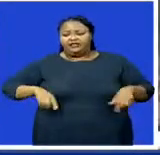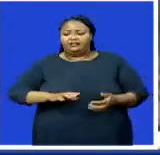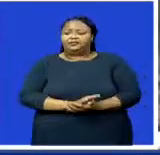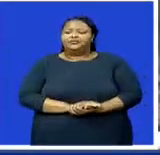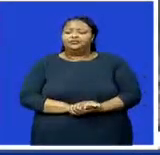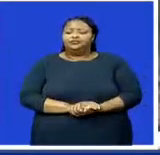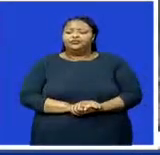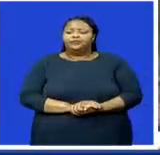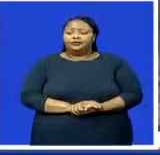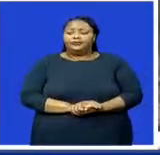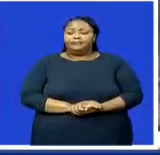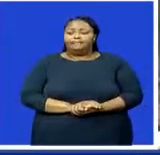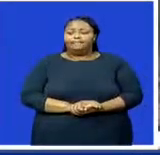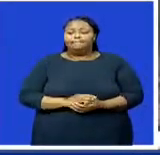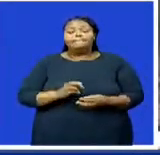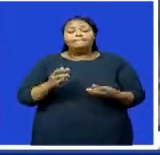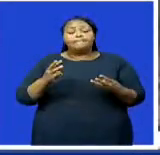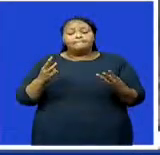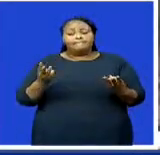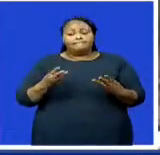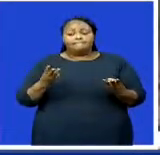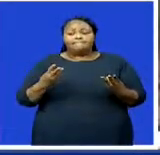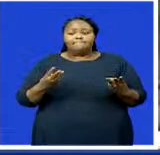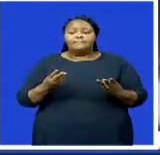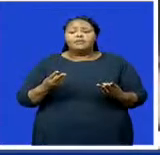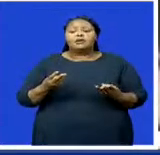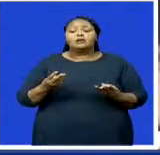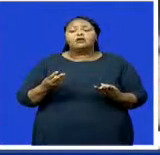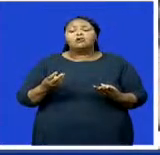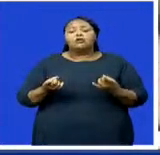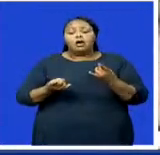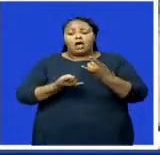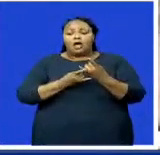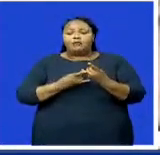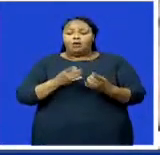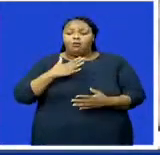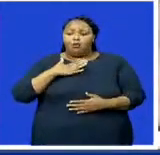7643-5681 ikakhulukati ngalo lusito lwetingulube takhe